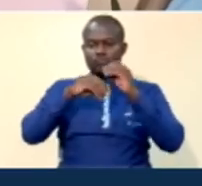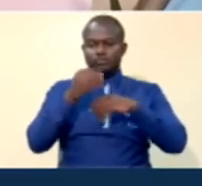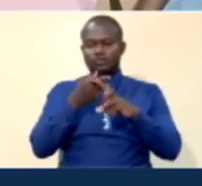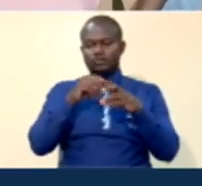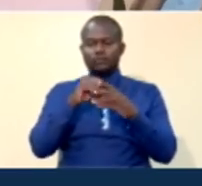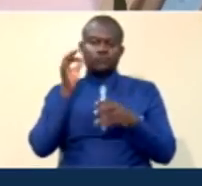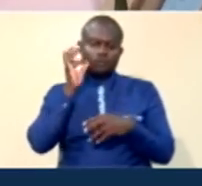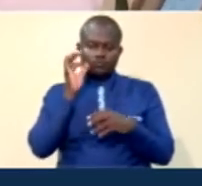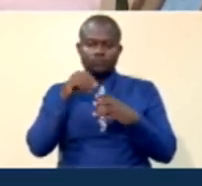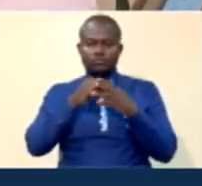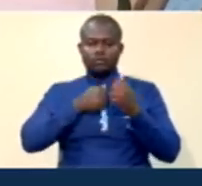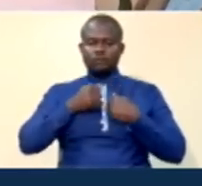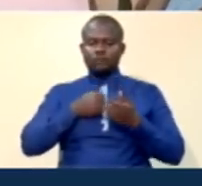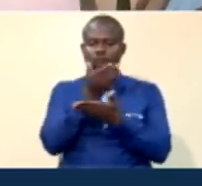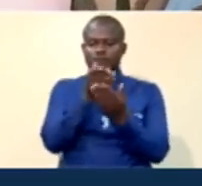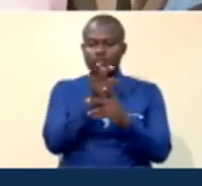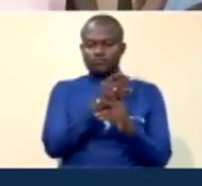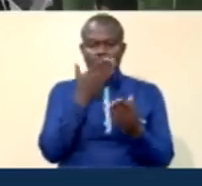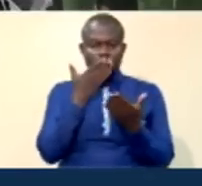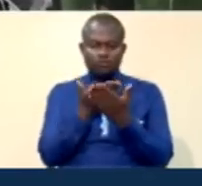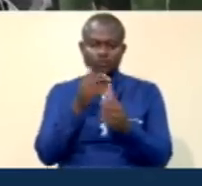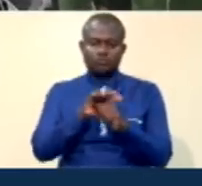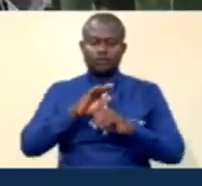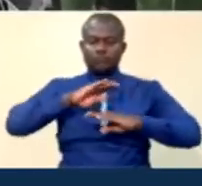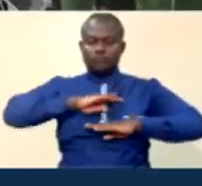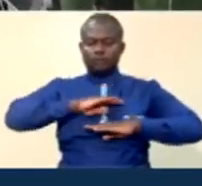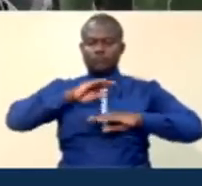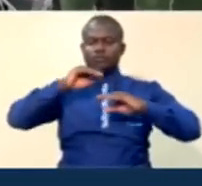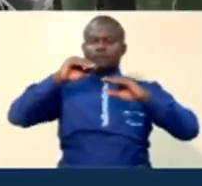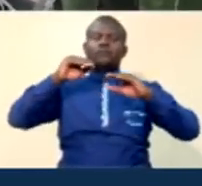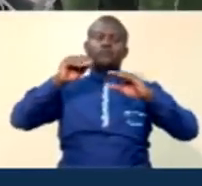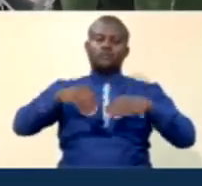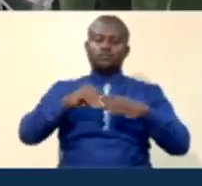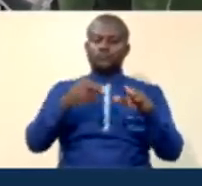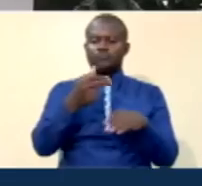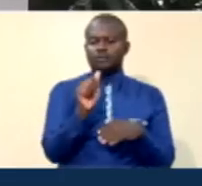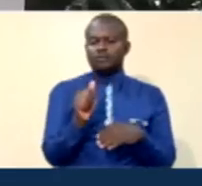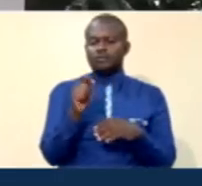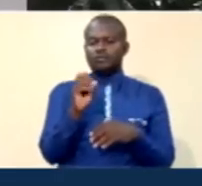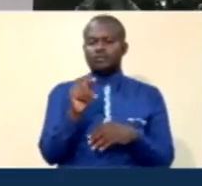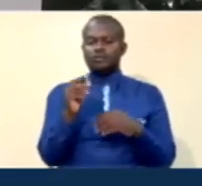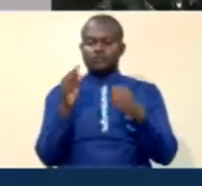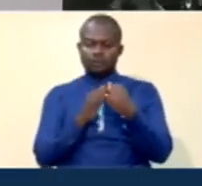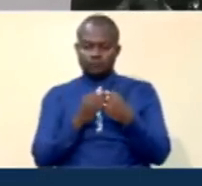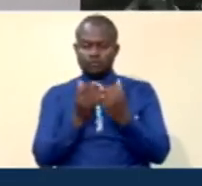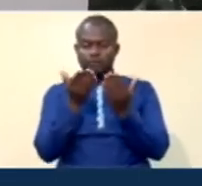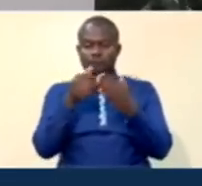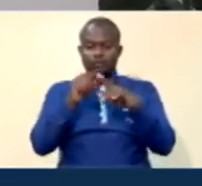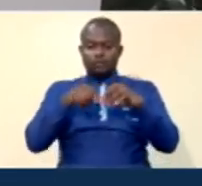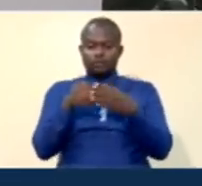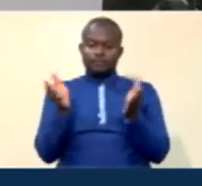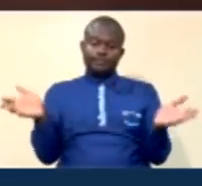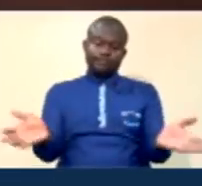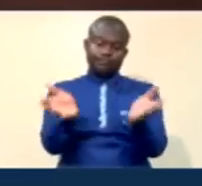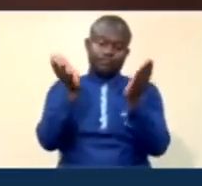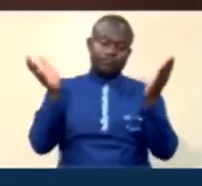mbuto zituburirwa mu Rwanda, aho zitaweho neza bihagije mu mirima y'icyitegererezo igitari mwishobora kweraho toni 8. Ahari naho hashingira